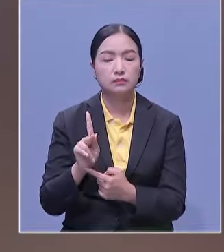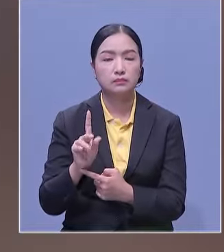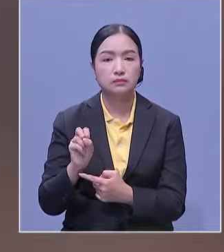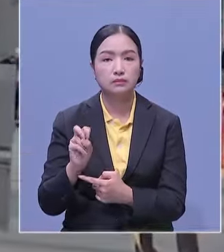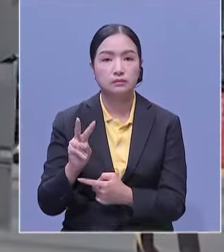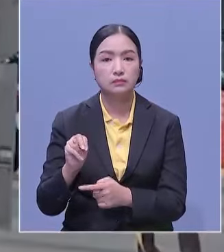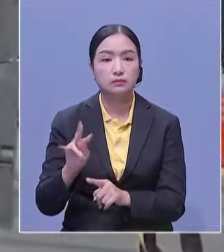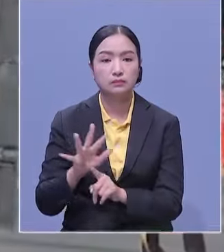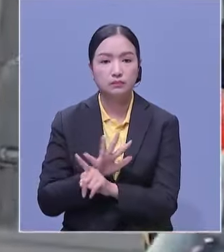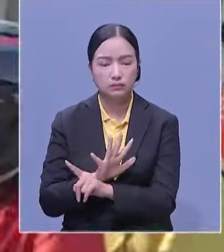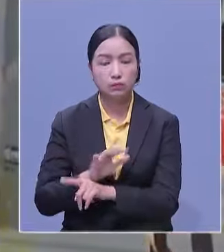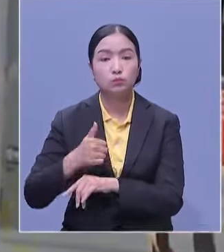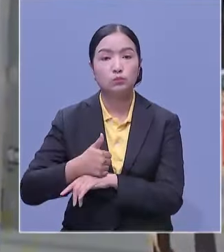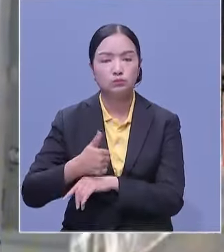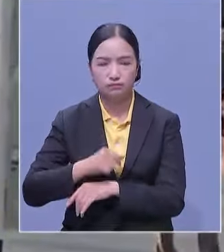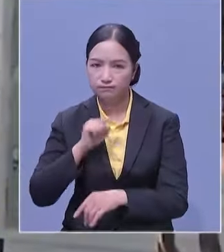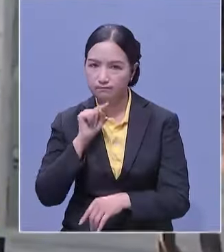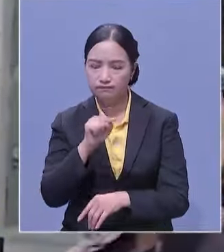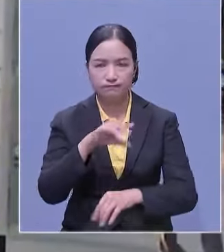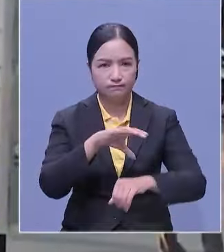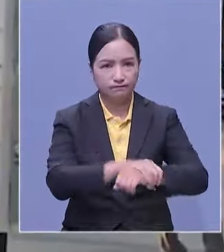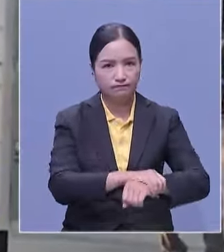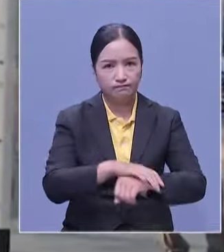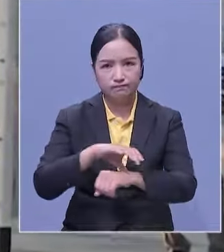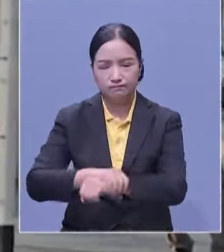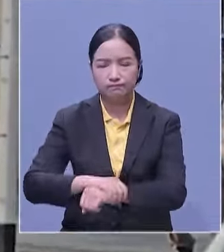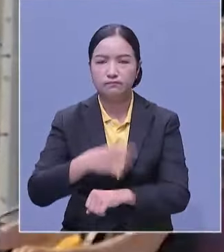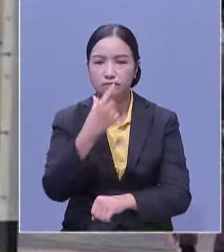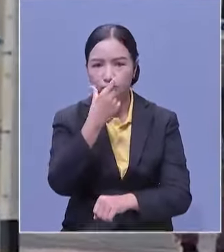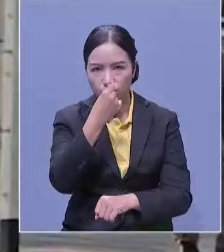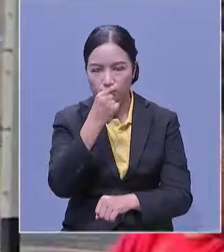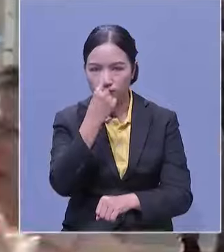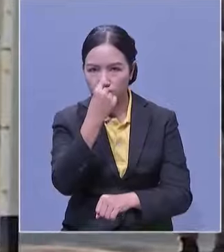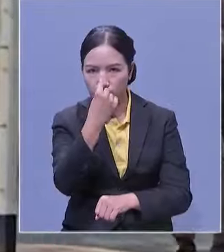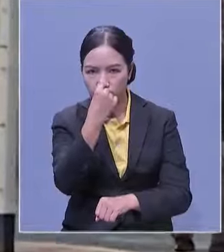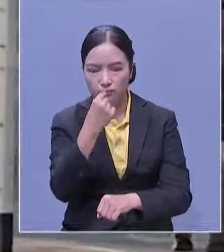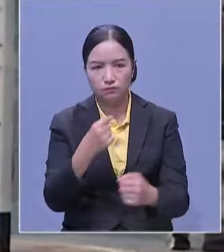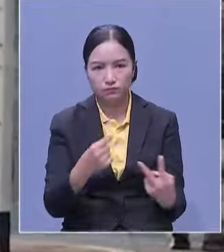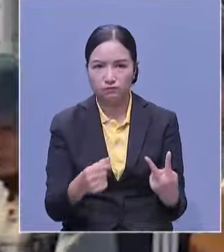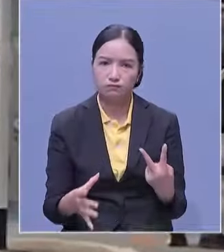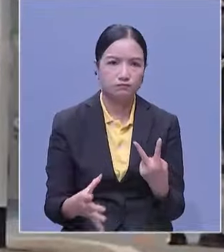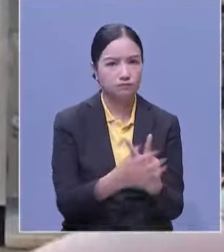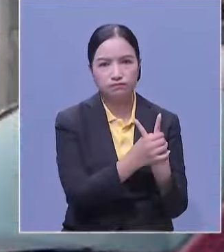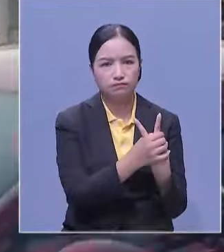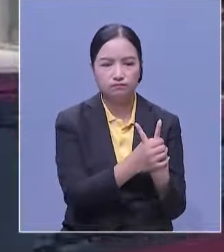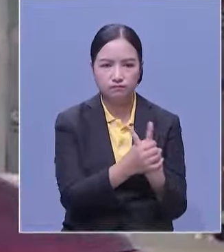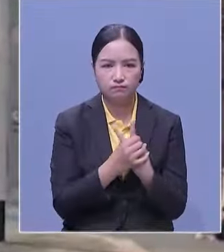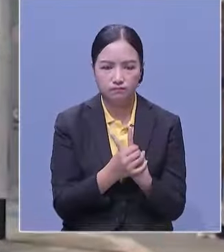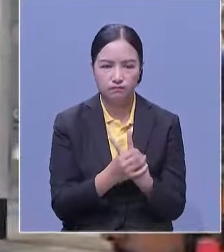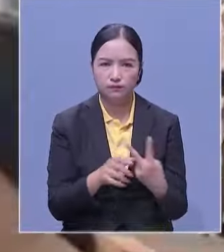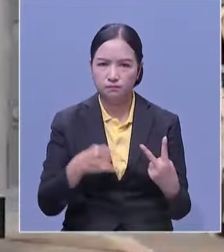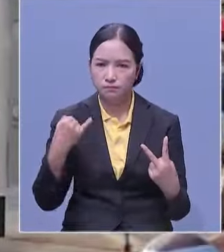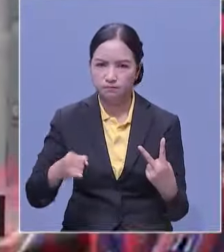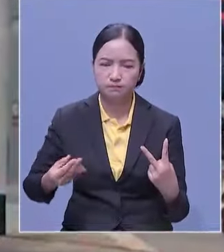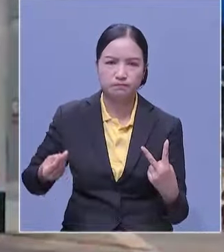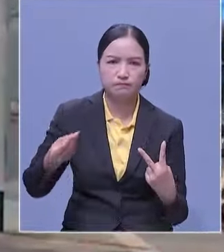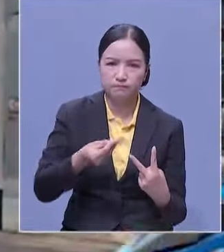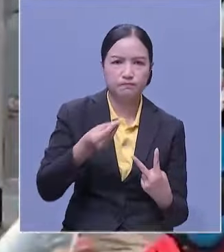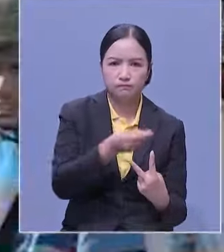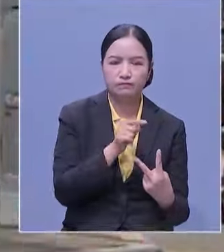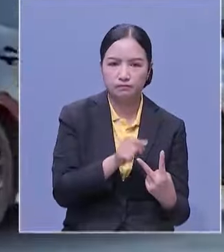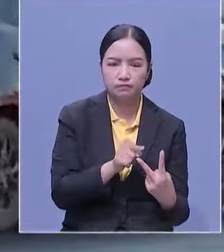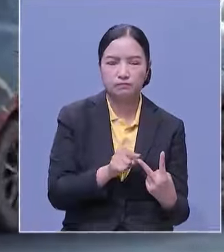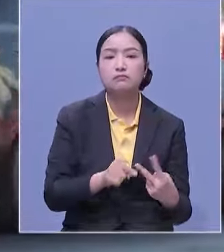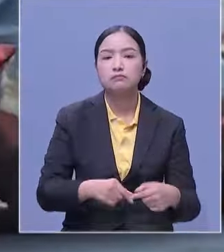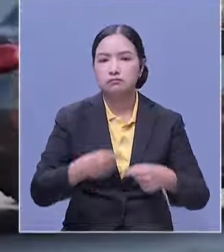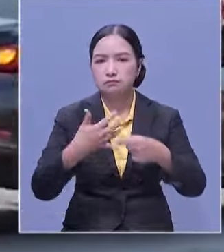สพฉลองค่ะสั่งการให้จับกุมแล้วก็ควบคุมตัวชัยชาวต่างชาติทั้ง 2คนพร้อมกับแจ้งข้อกล่าวหานะคะ